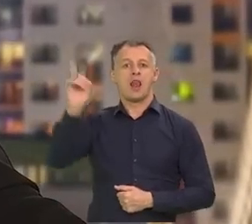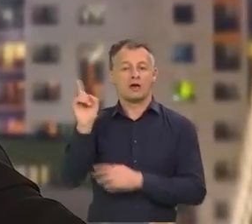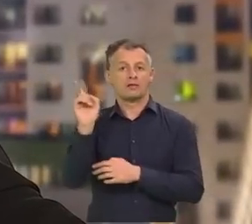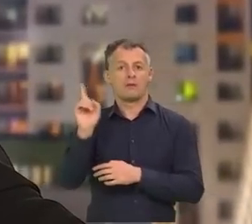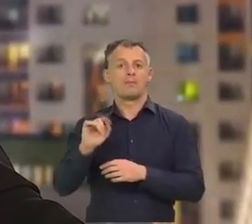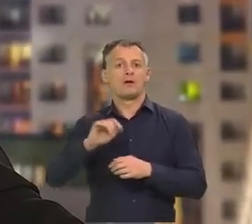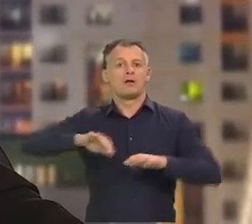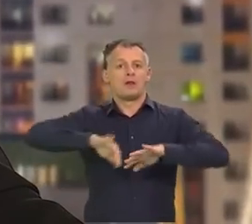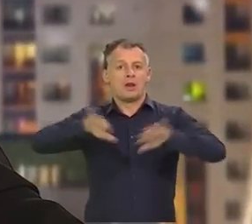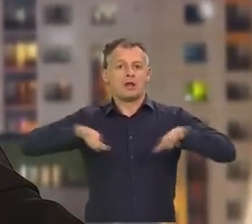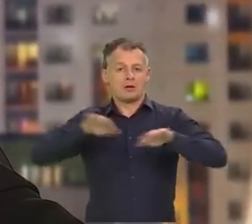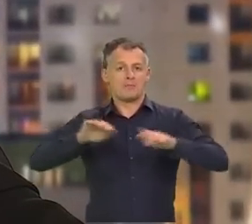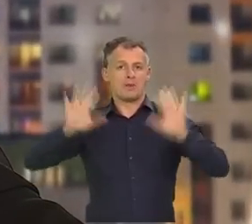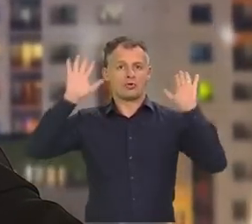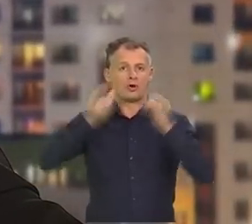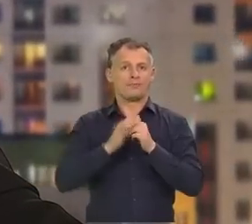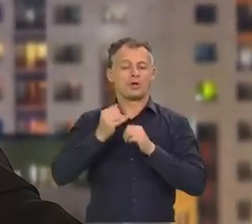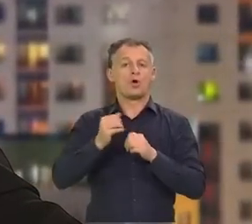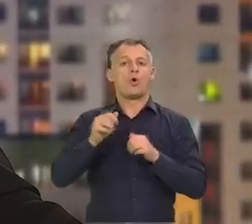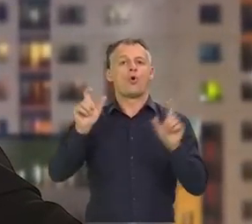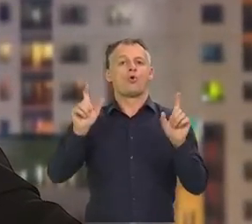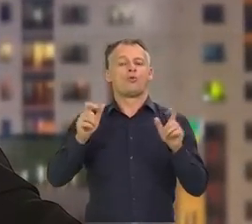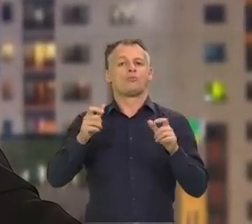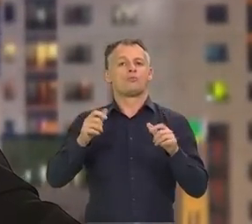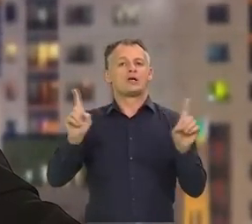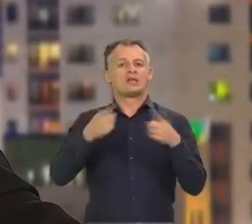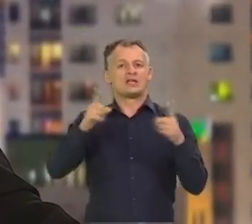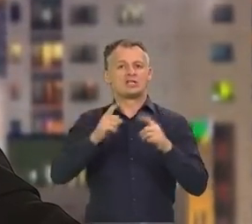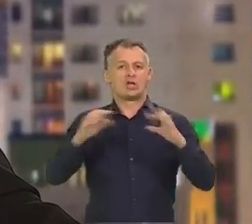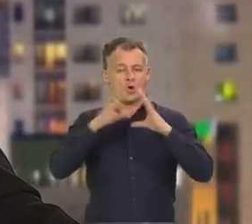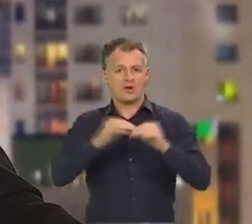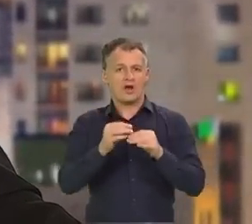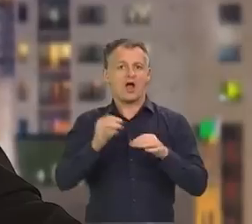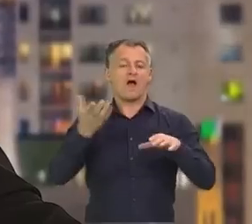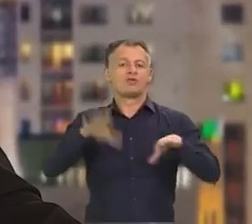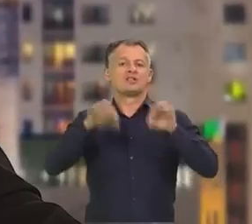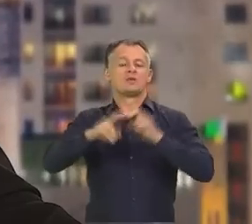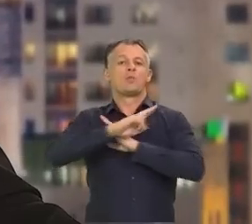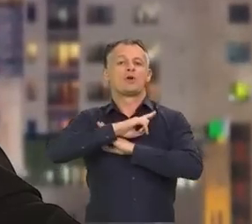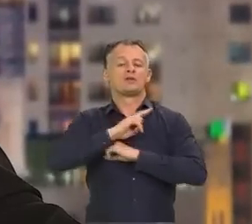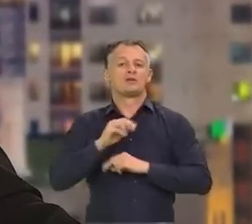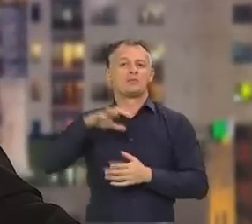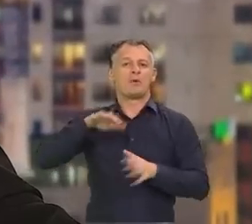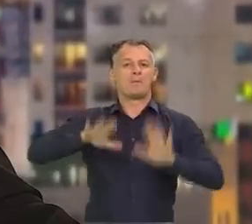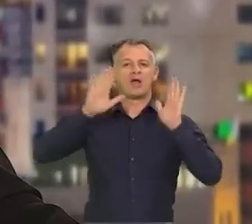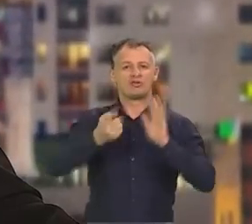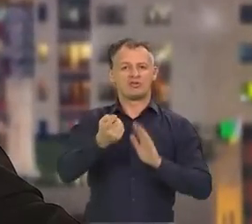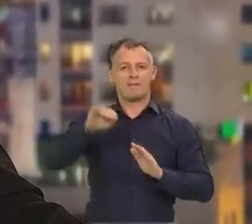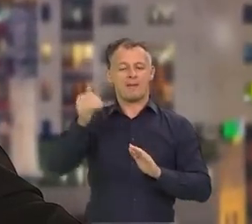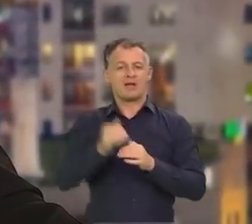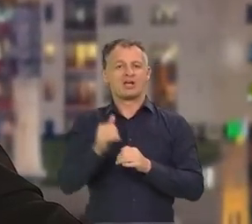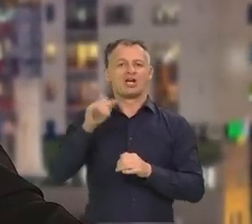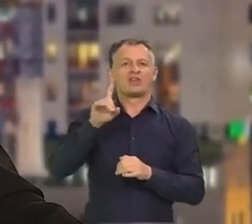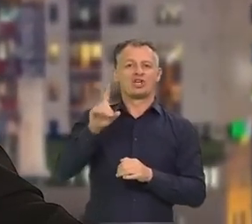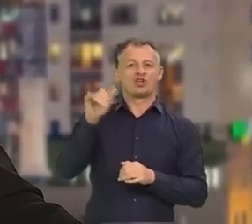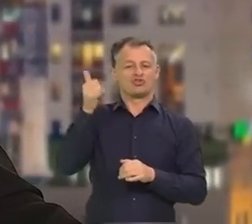Alertă pe litoral, o artistă din România a fost găsită moartă pe plaja din Mamaia. Tânăra DJ de meserie s-ar fi necat, cred anchetatorii,